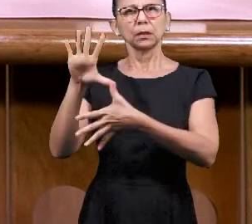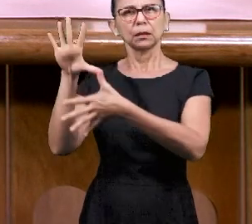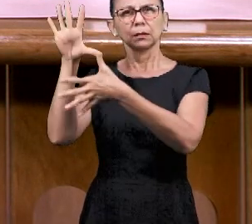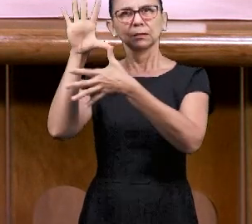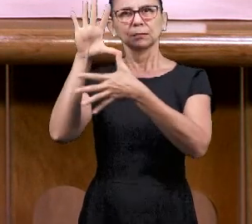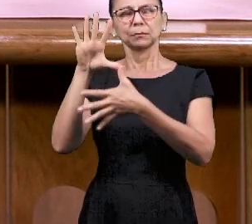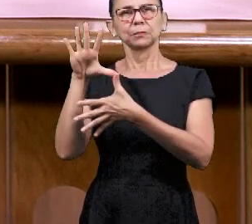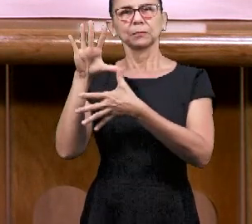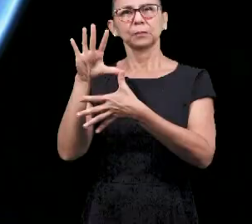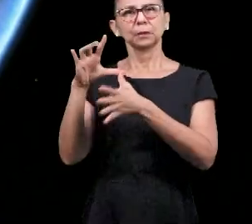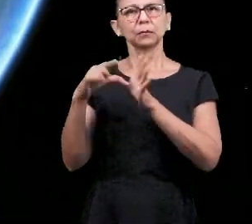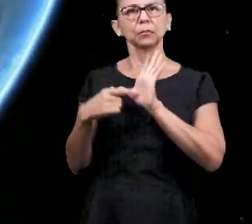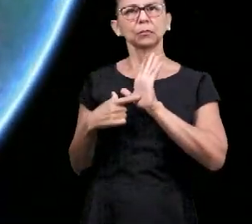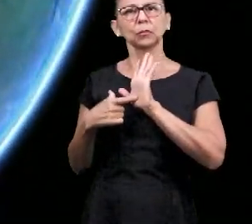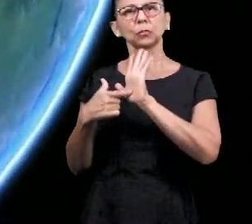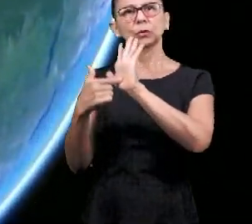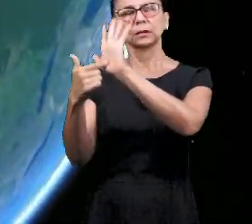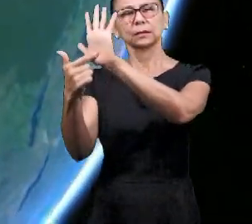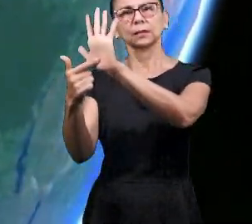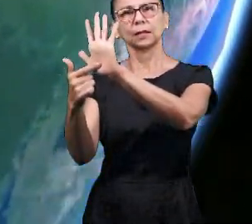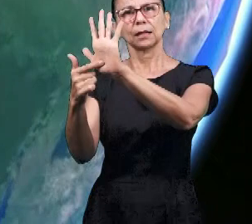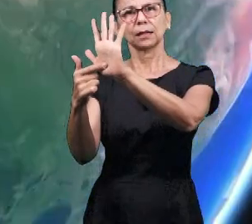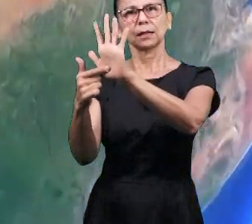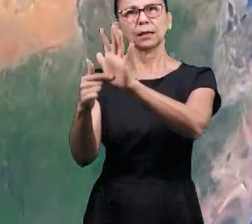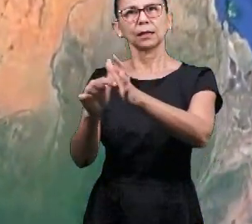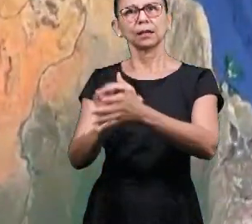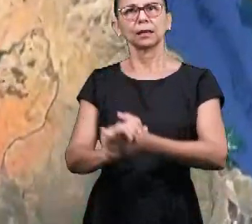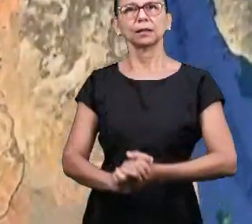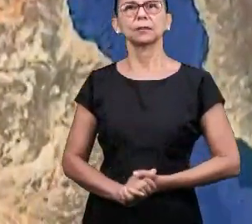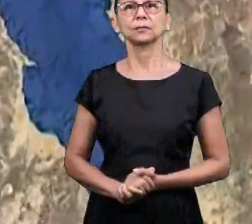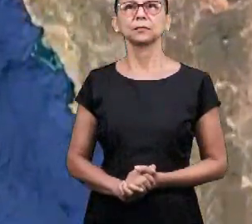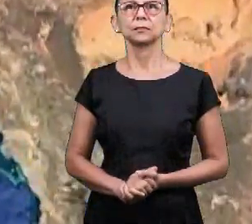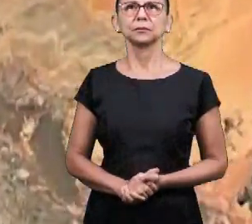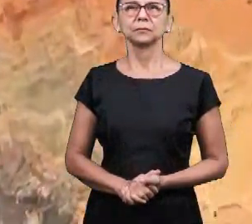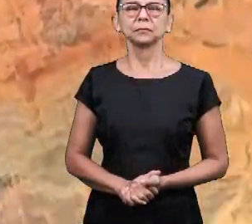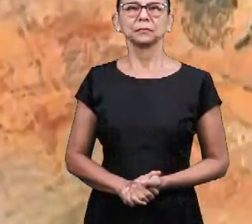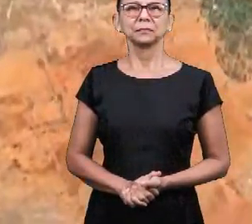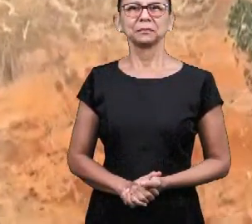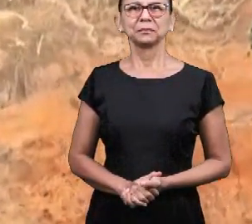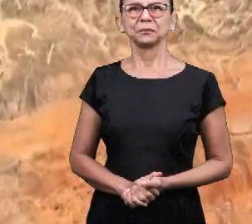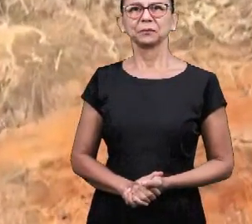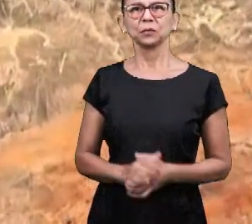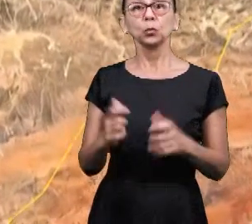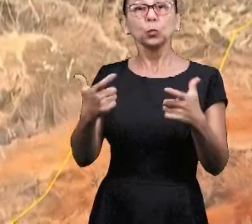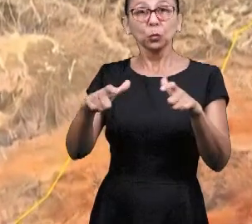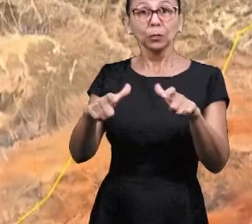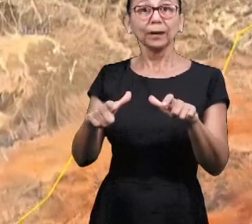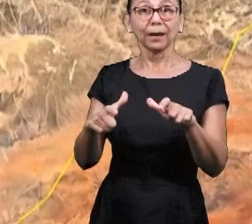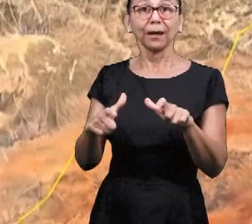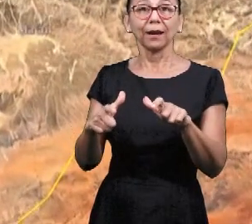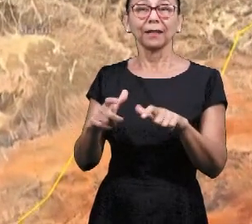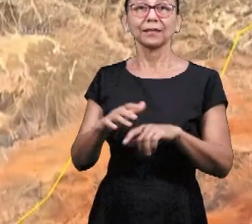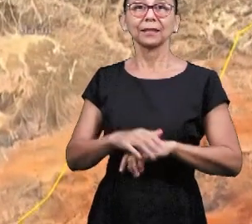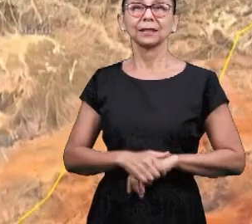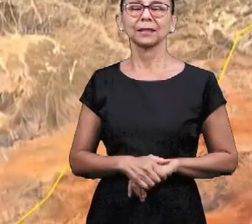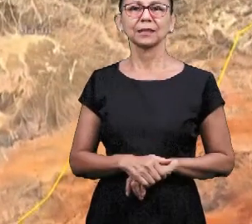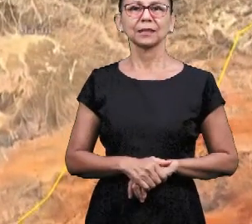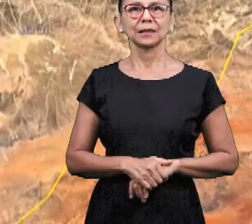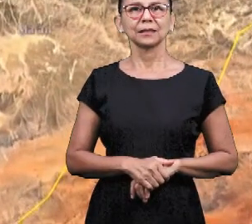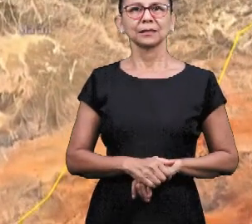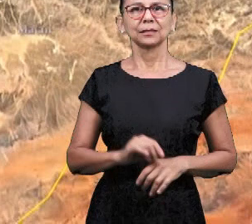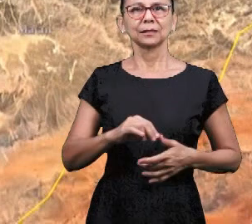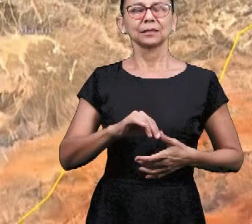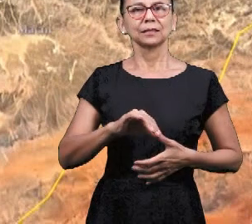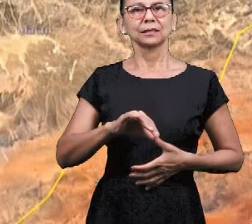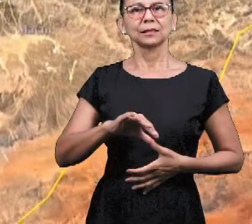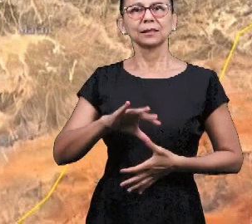Jésus avec les personnes, des groupes et aussi des foules. Et aujourd'hui, nous allons aborder la rencontre du Seigneur Jésus